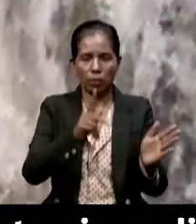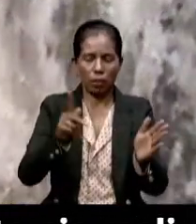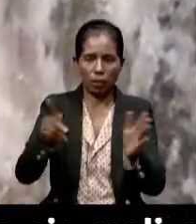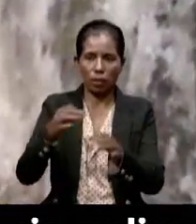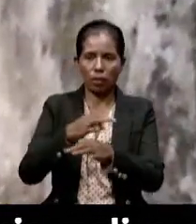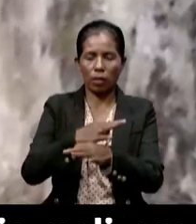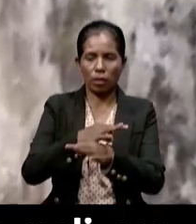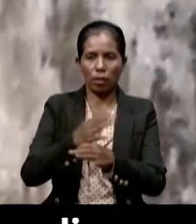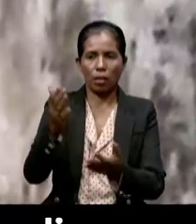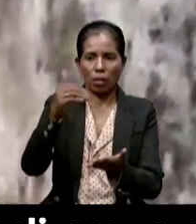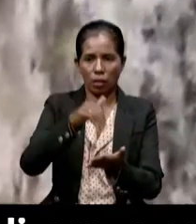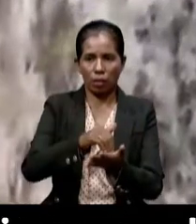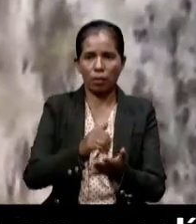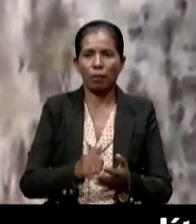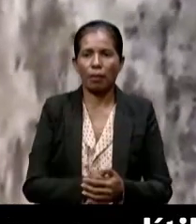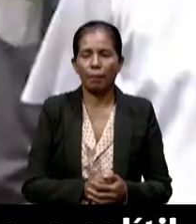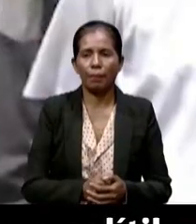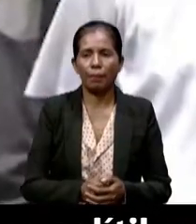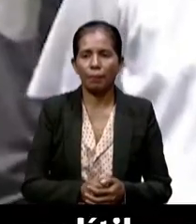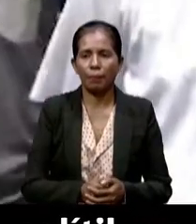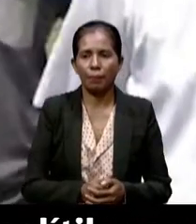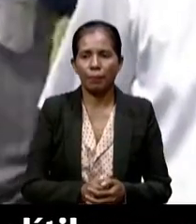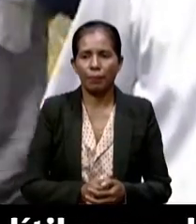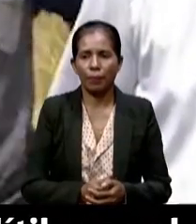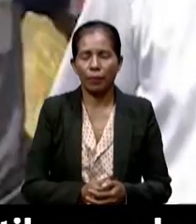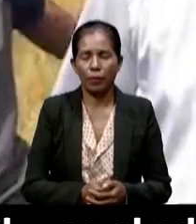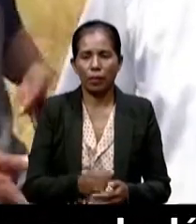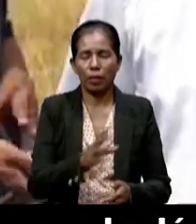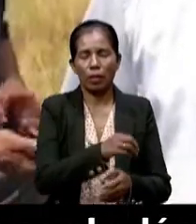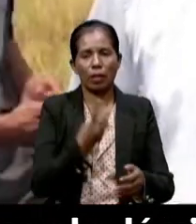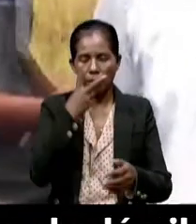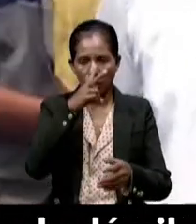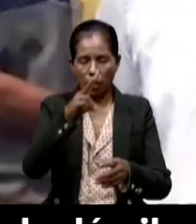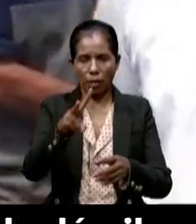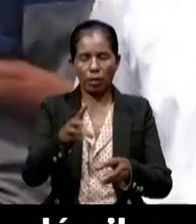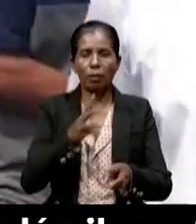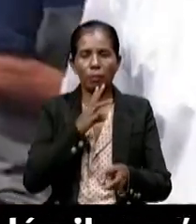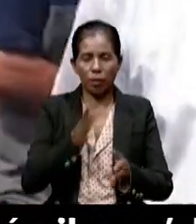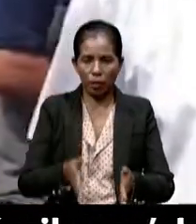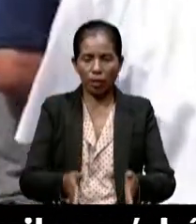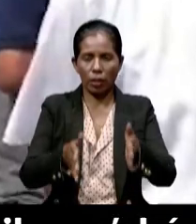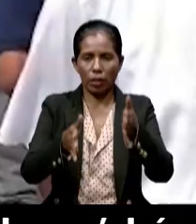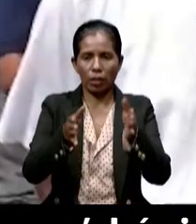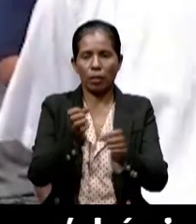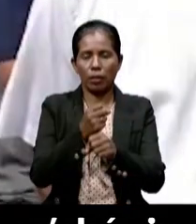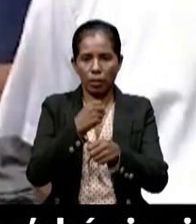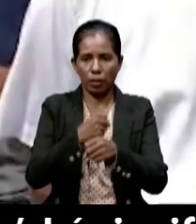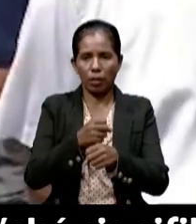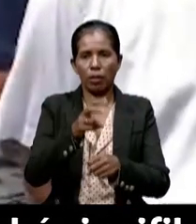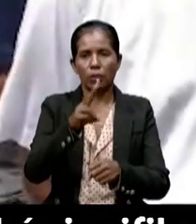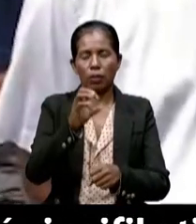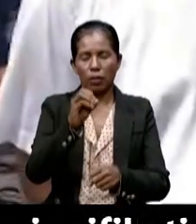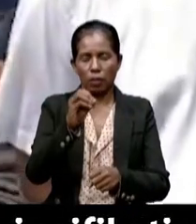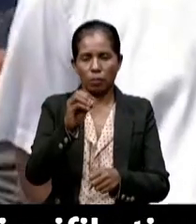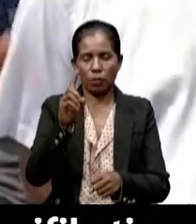halo rehabilitasaun. Sing iha kanal irigasaun idane halo konstruksaun ne iha 2 miliun